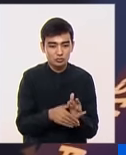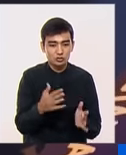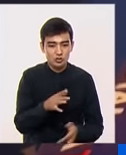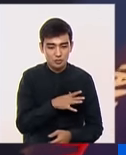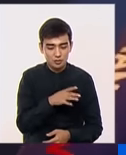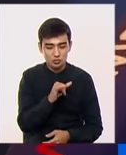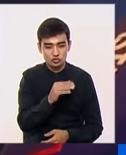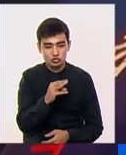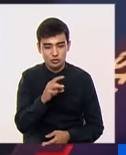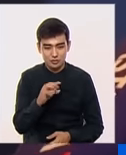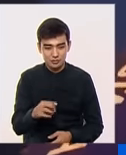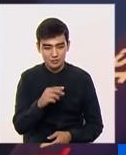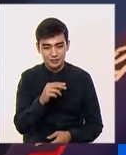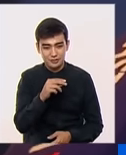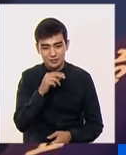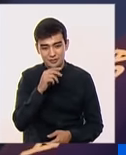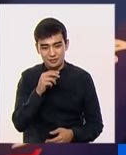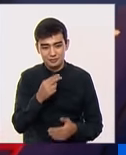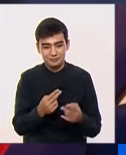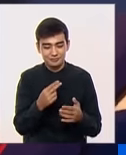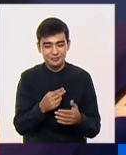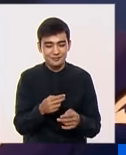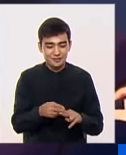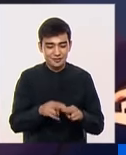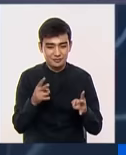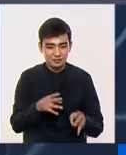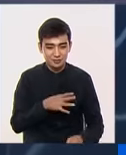ущерба потерпевшим в первую очередь